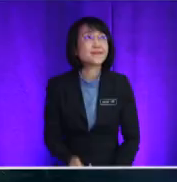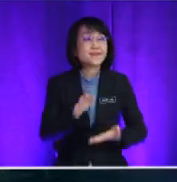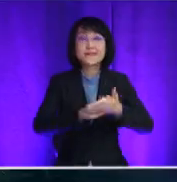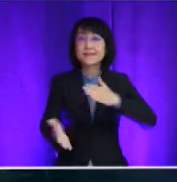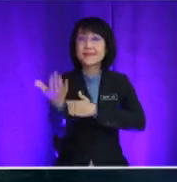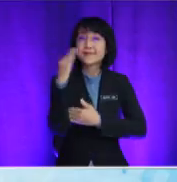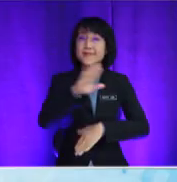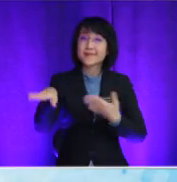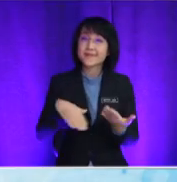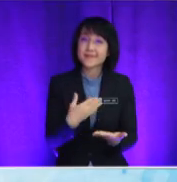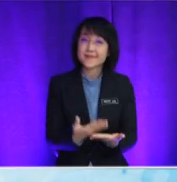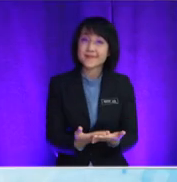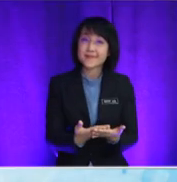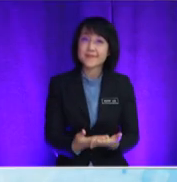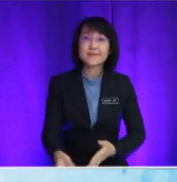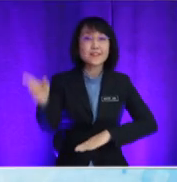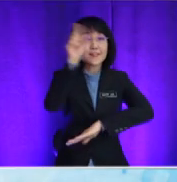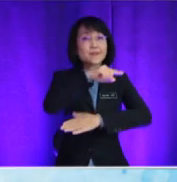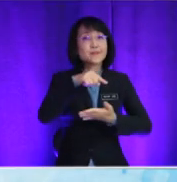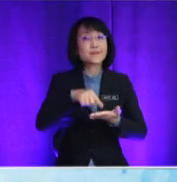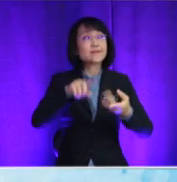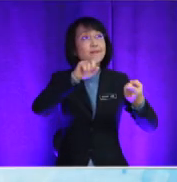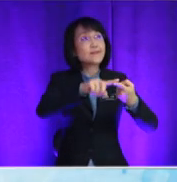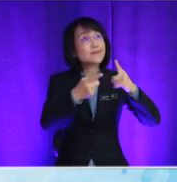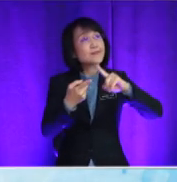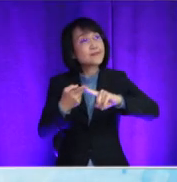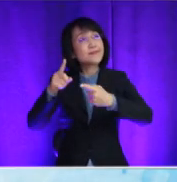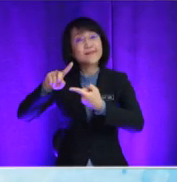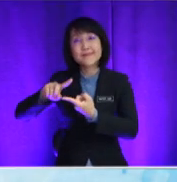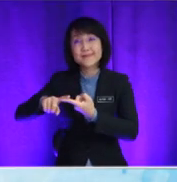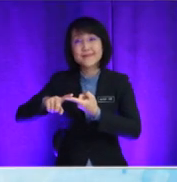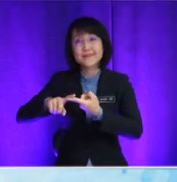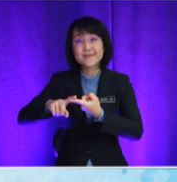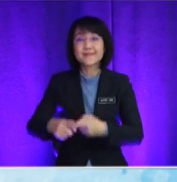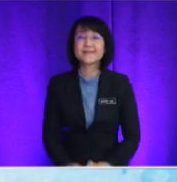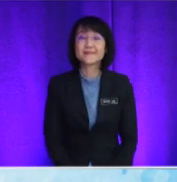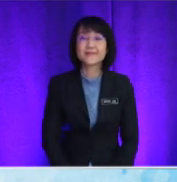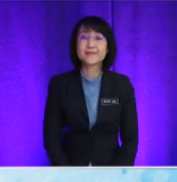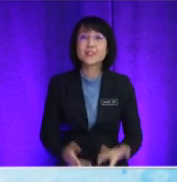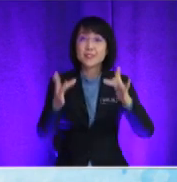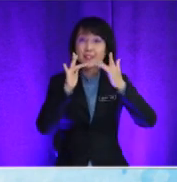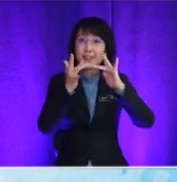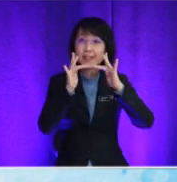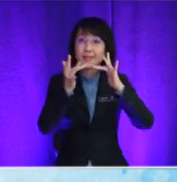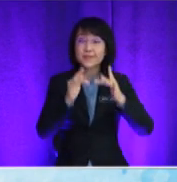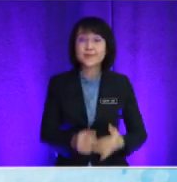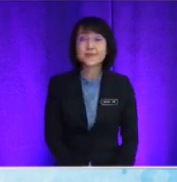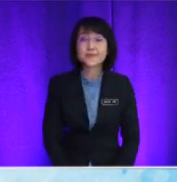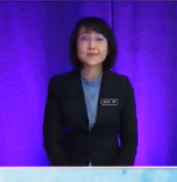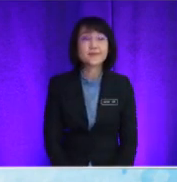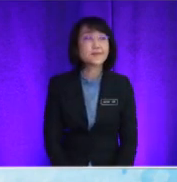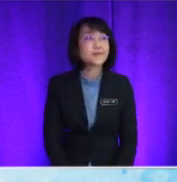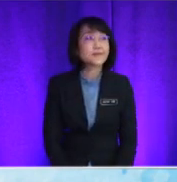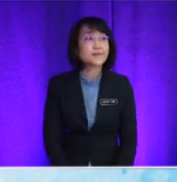Oke hari ini ya kawan-kawan kita yang ada di atas kalian sekarang ini adalah di atas